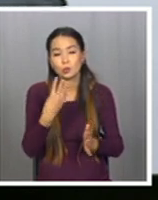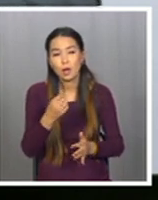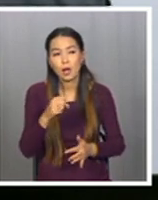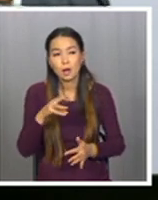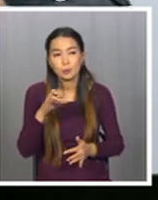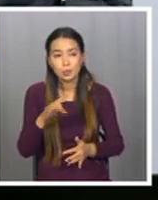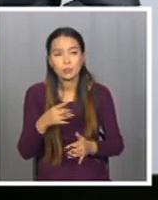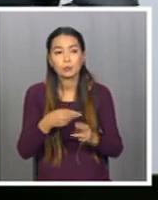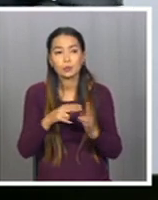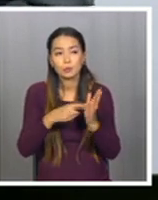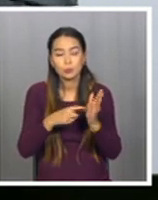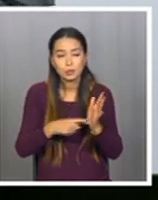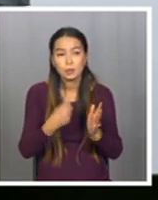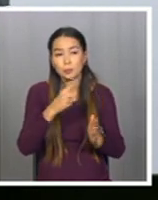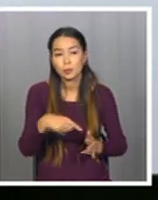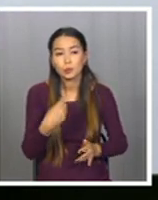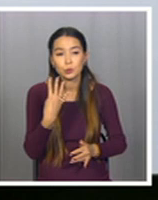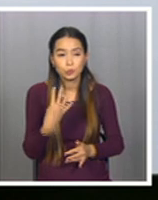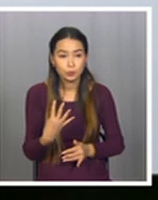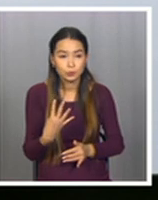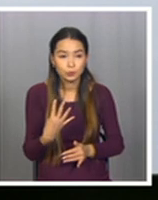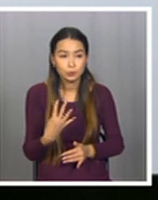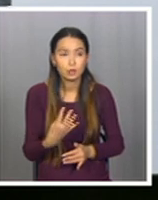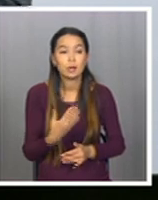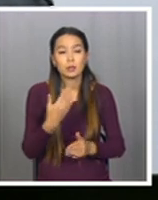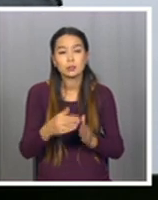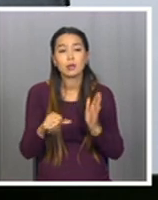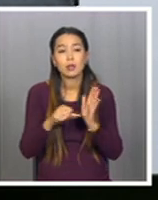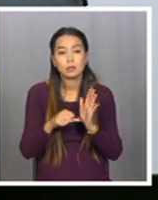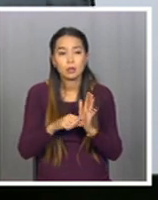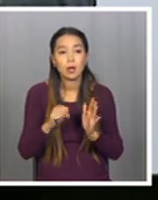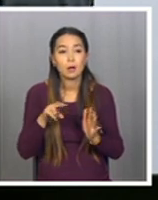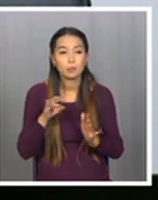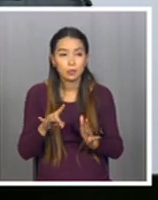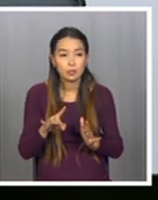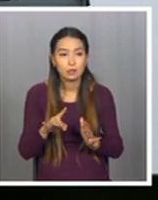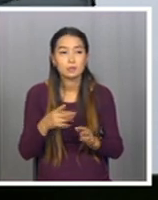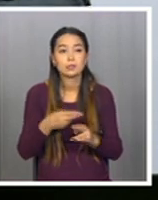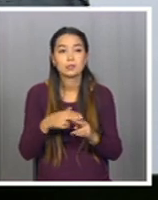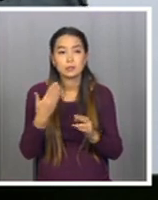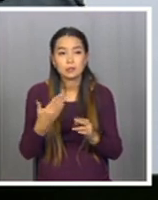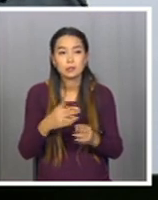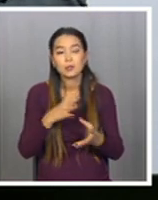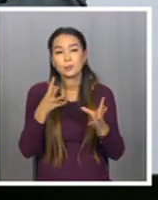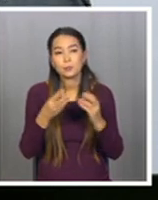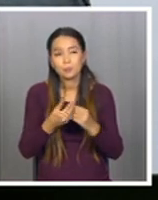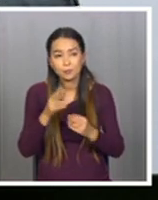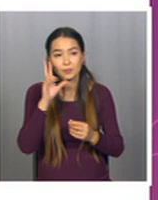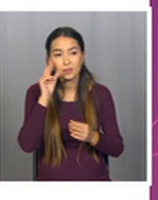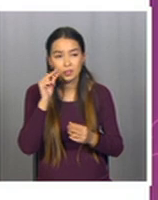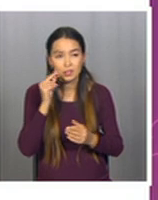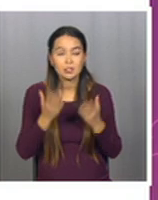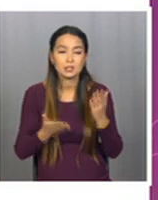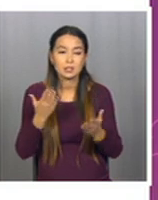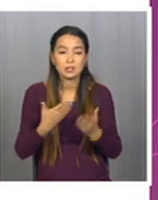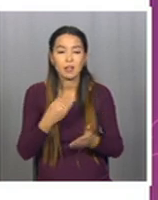Осыны бөлеміз 1,4-ке. Нәтижесінде бізде 6 ампер аламыз. Яғни әсерлік мәні сонда, немесе оны